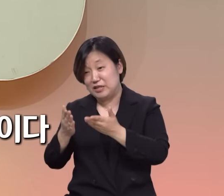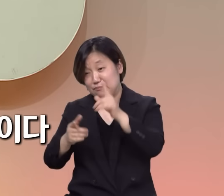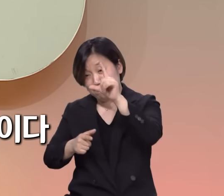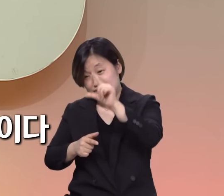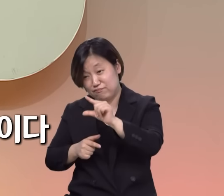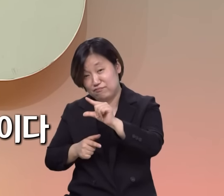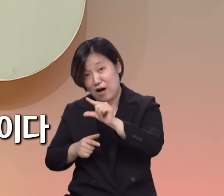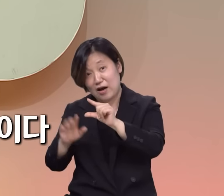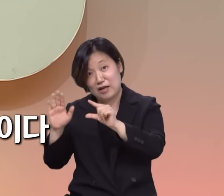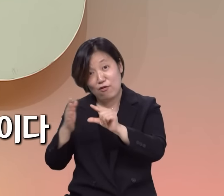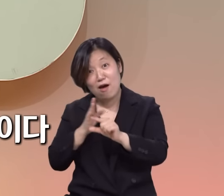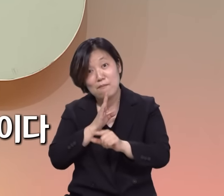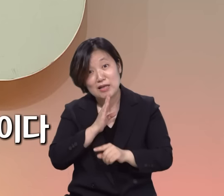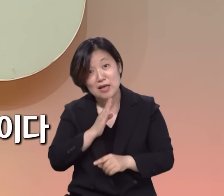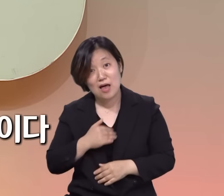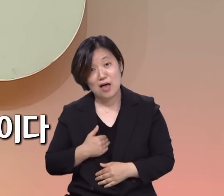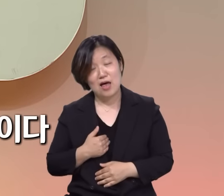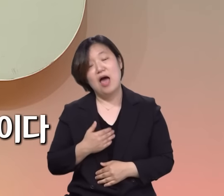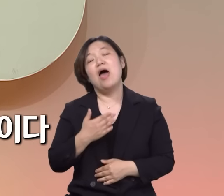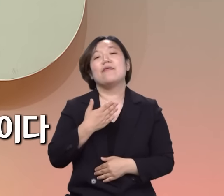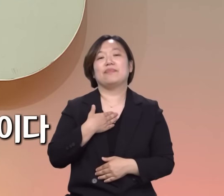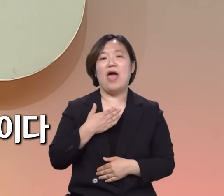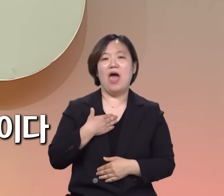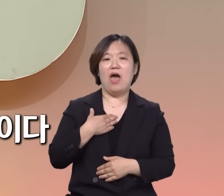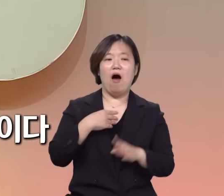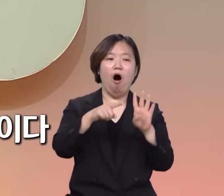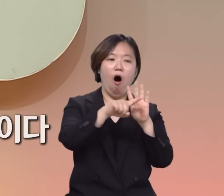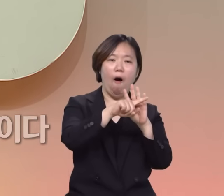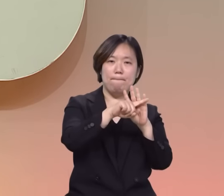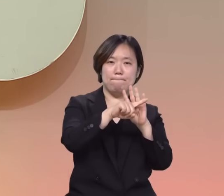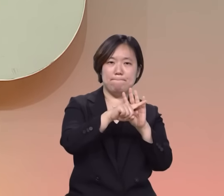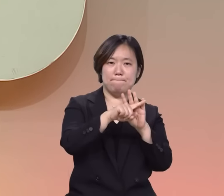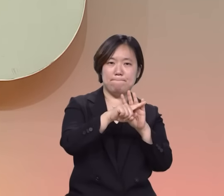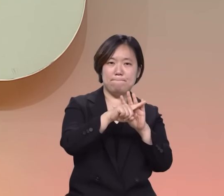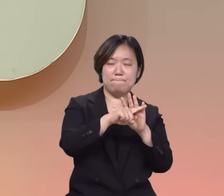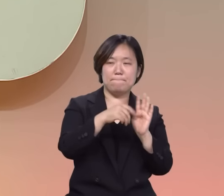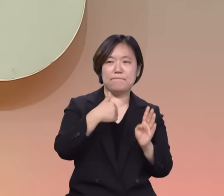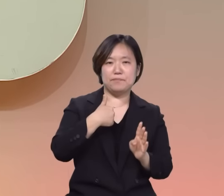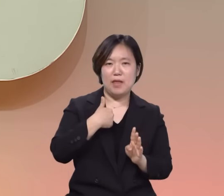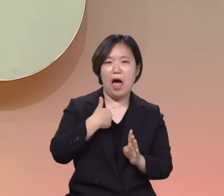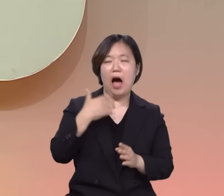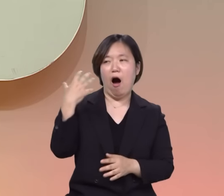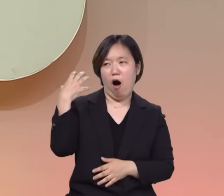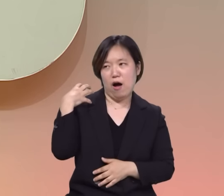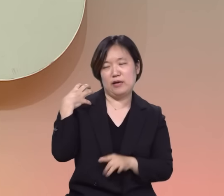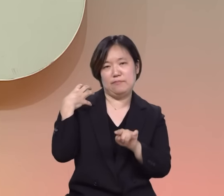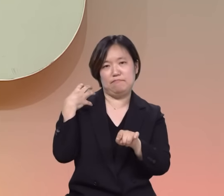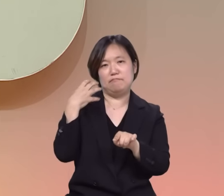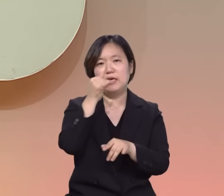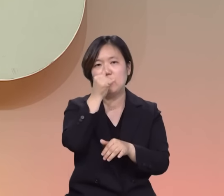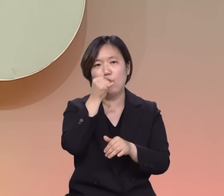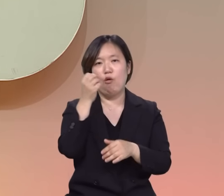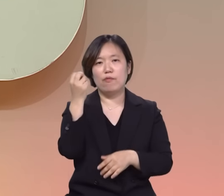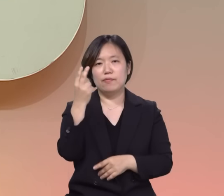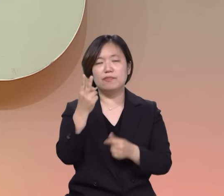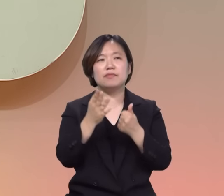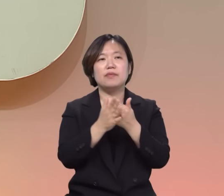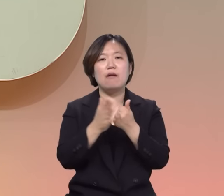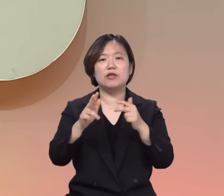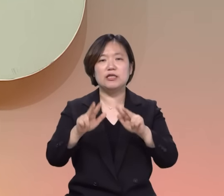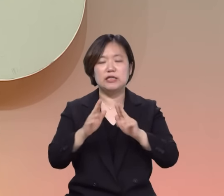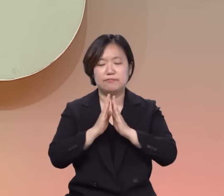내가 지은 업은 내가 풀고 내가 지은 업의 인연은 내가 닦아야 되기